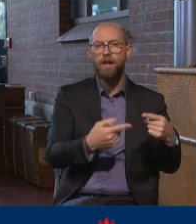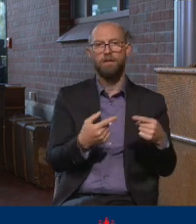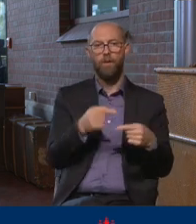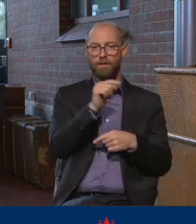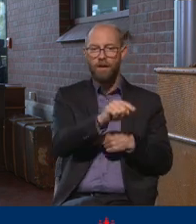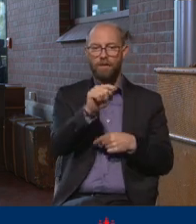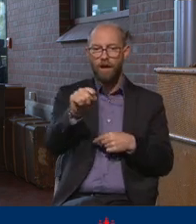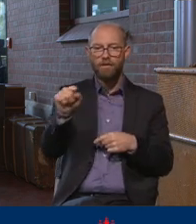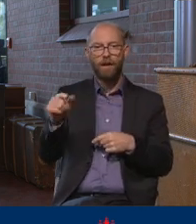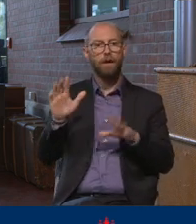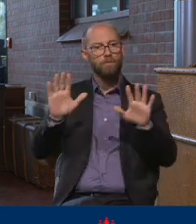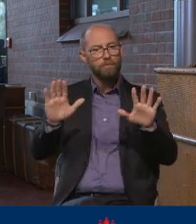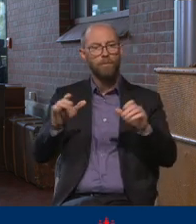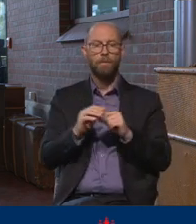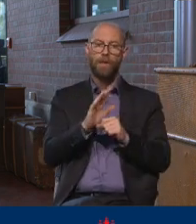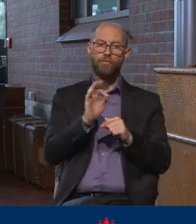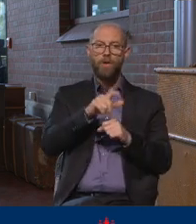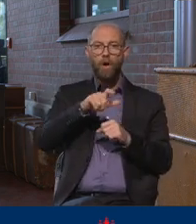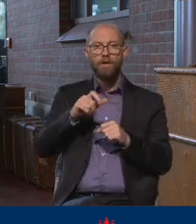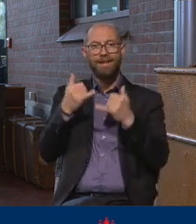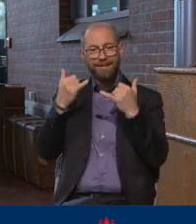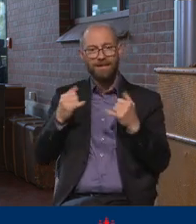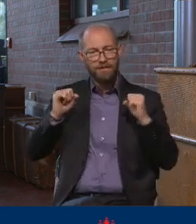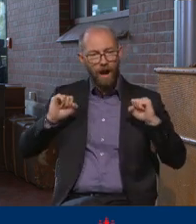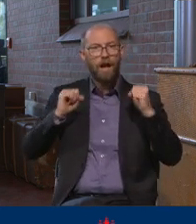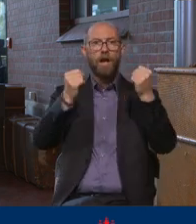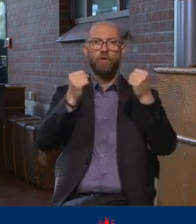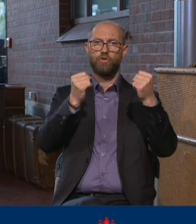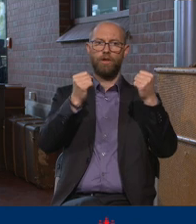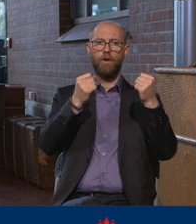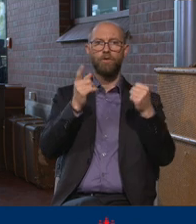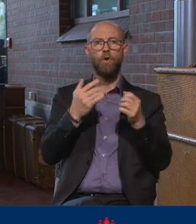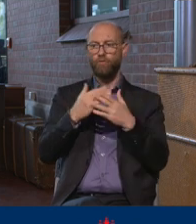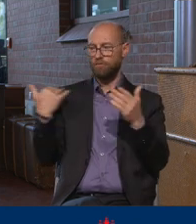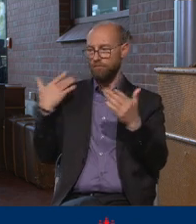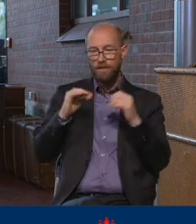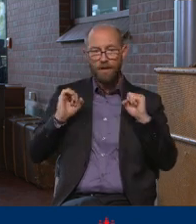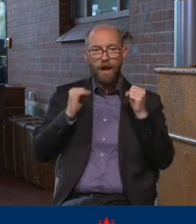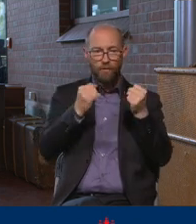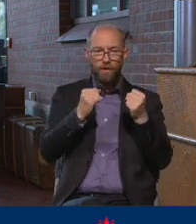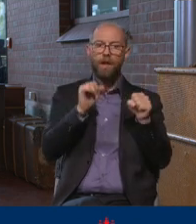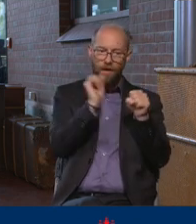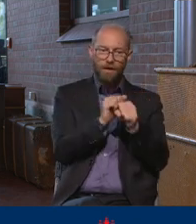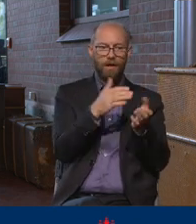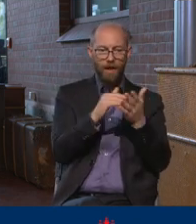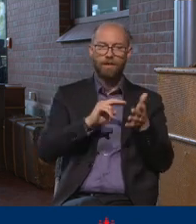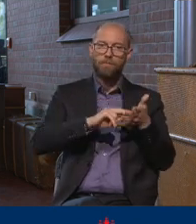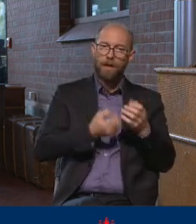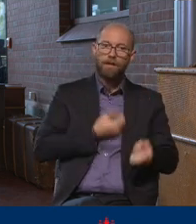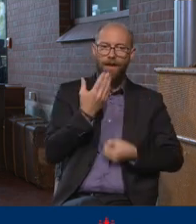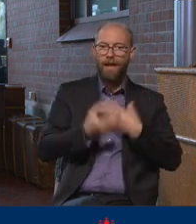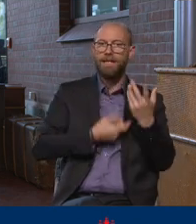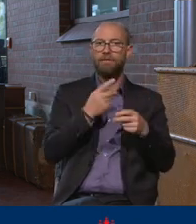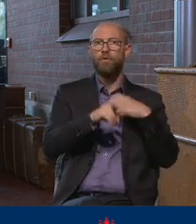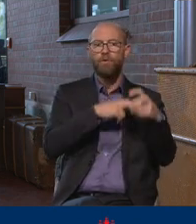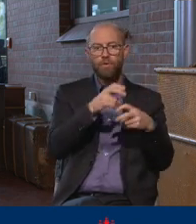dort der vorrang gegeben wird für die leute die sich jetzt schon engagieren und die sich schon engagiert haben und dass der vorrang gegeben wird eben für die kreative nutzung